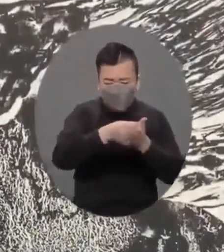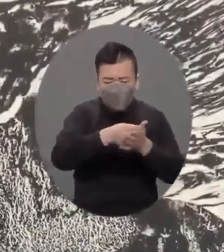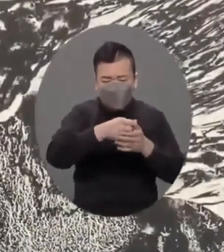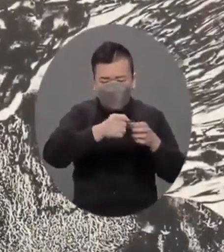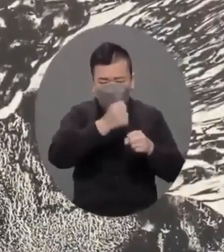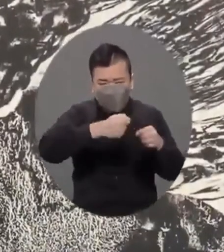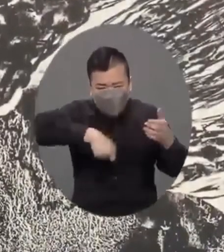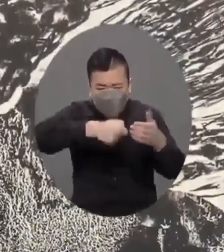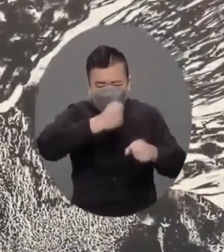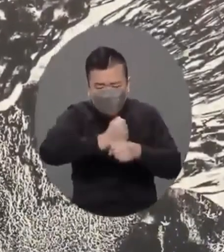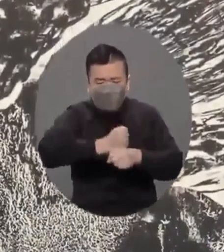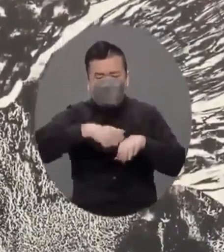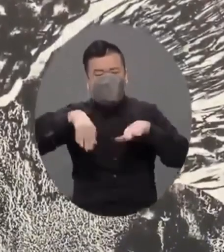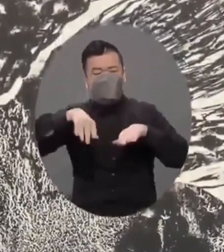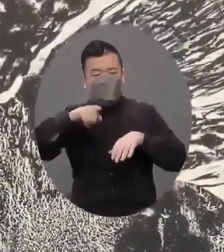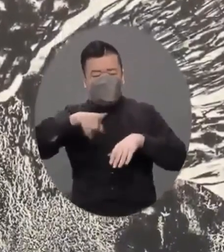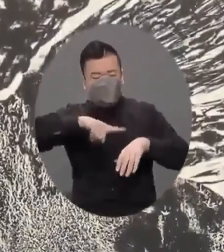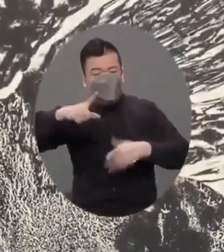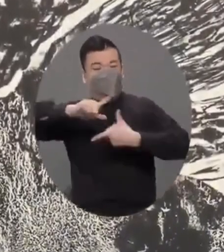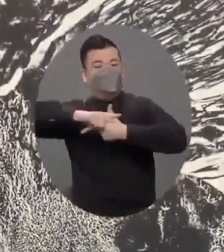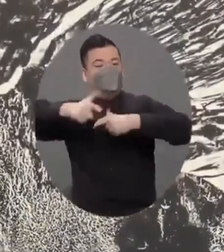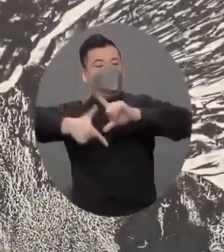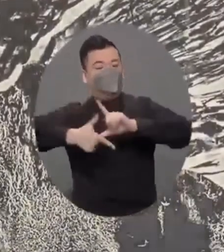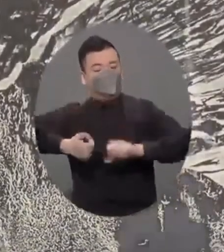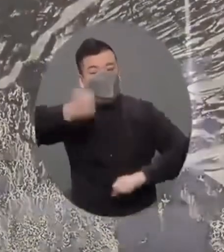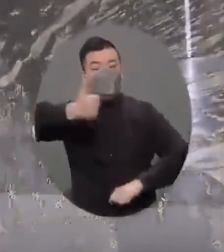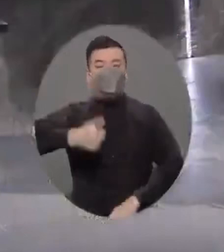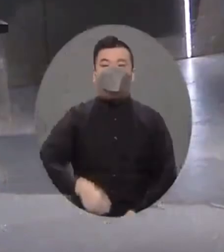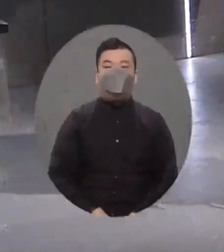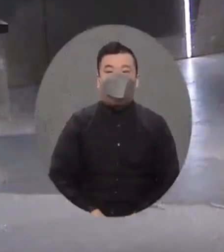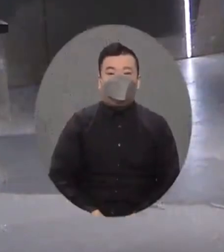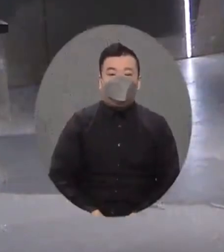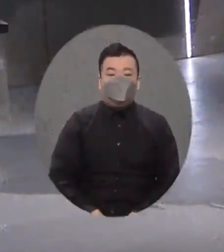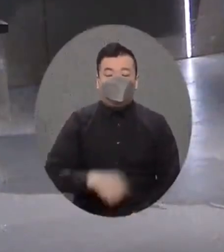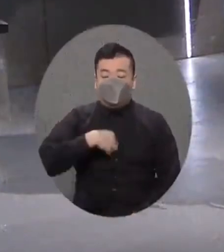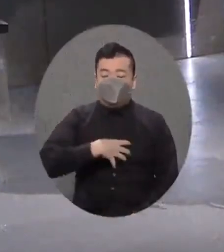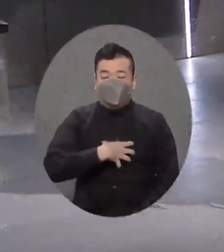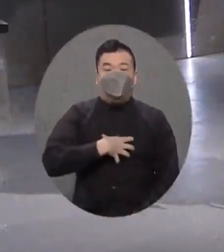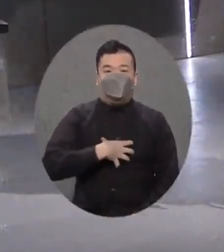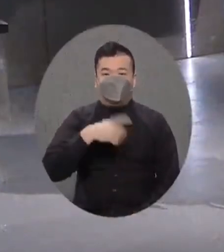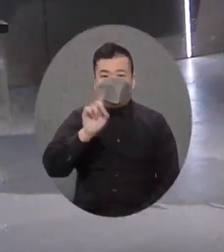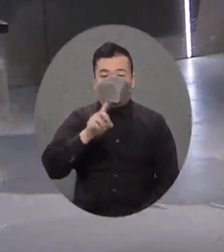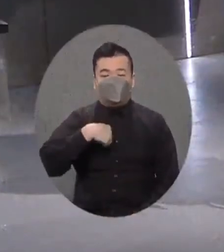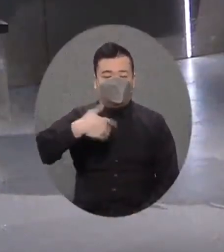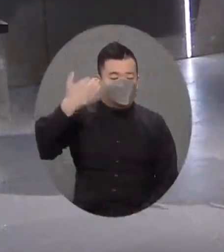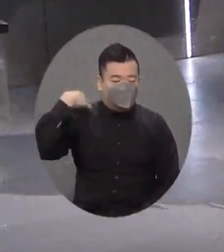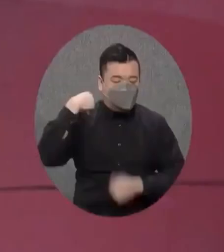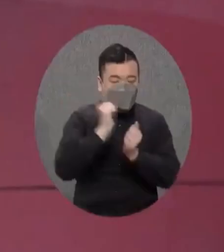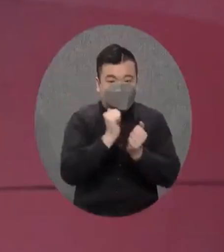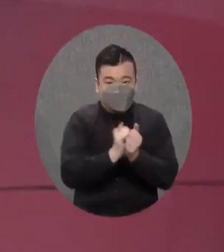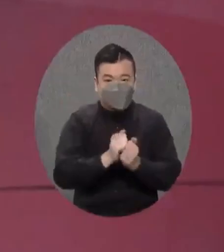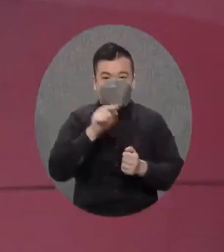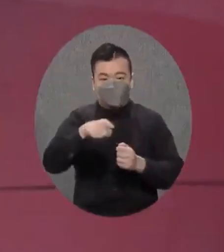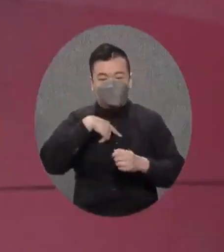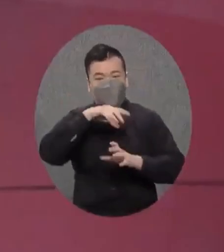覺得好開心啦，因為呢個係用一種另外嘅方法去做。咁我感覺到嘅就係話一個觀察，就係話當時嘅朋友，包